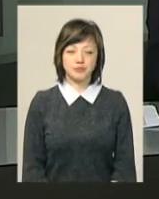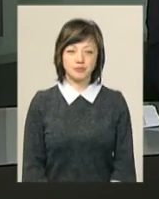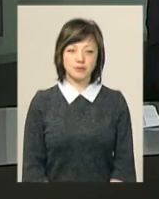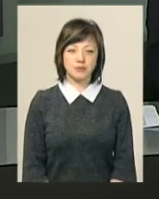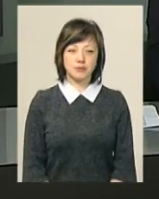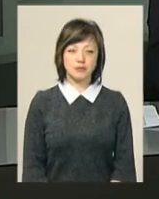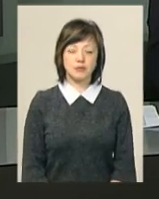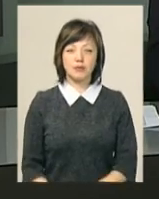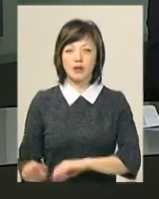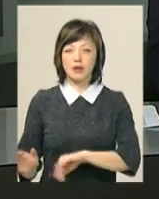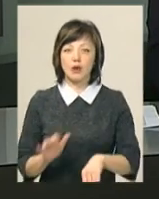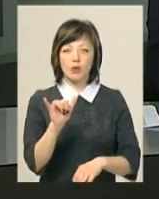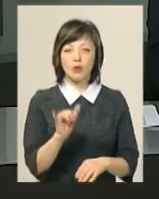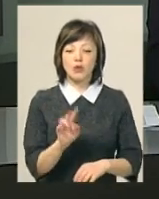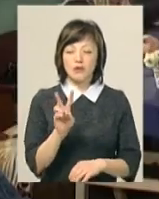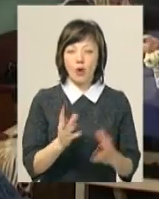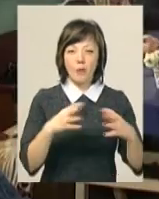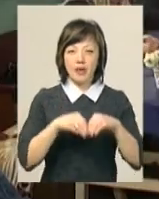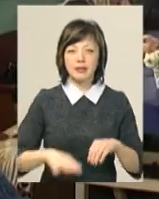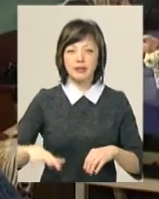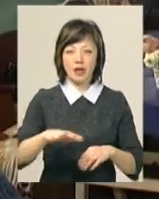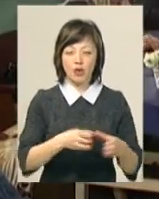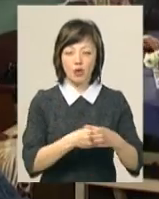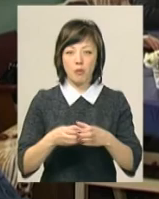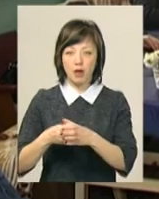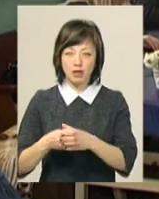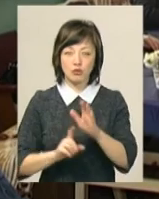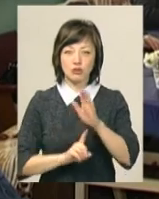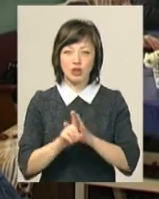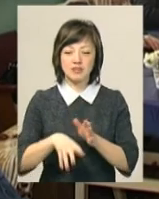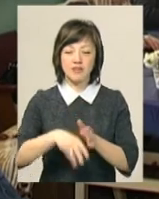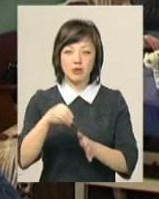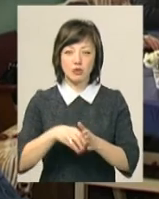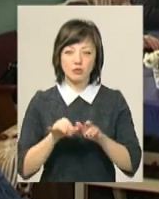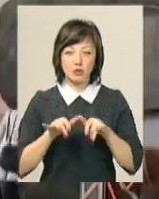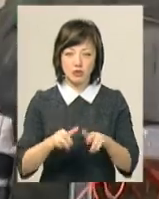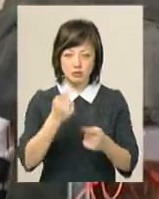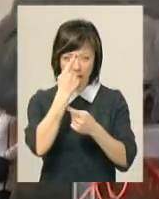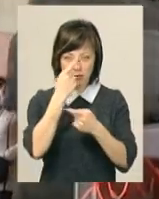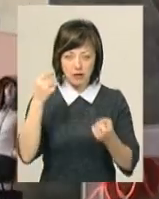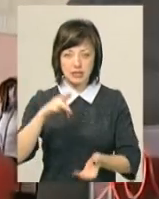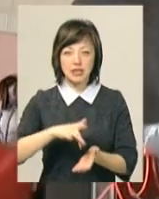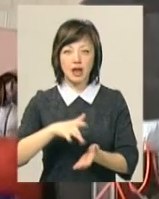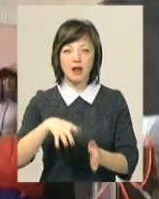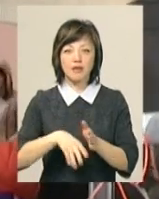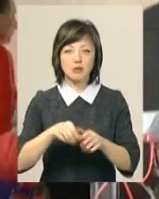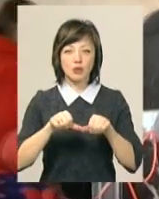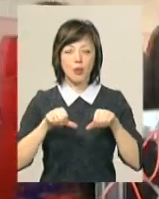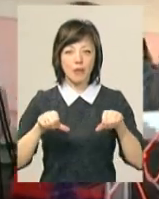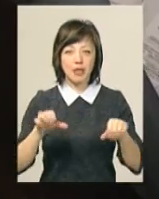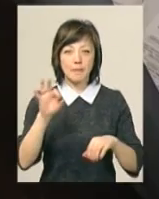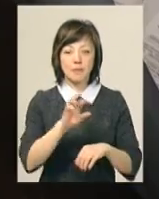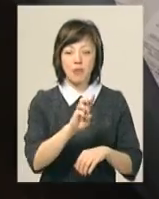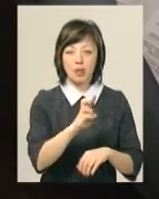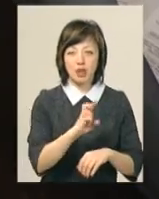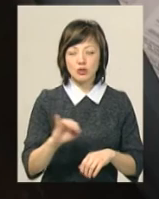У двох об'єднаних тергромадах Хмельниччини офіційно розпочався виборчий процес, повідомляє Центральна виборча комісія. Йдеться про